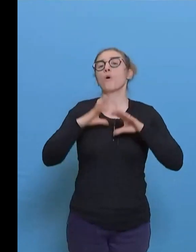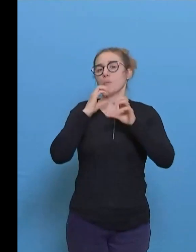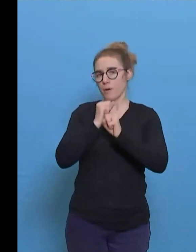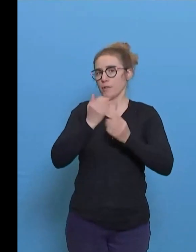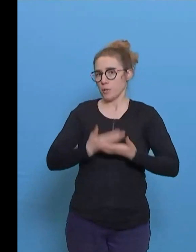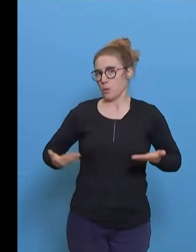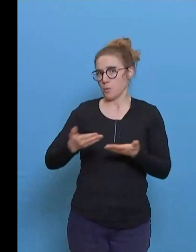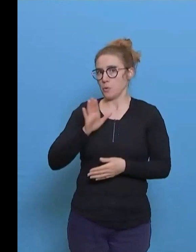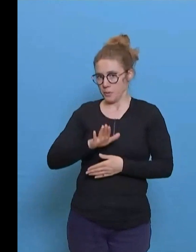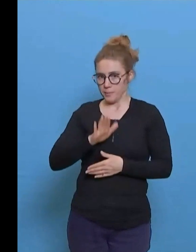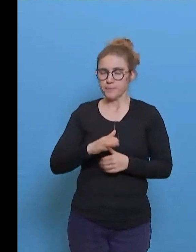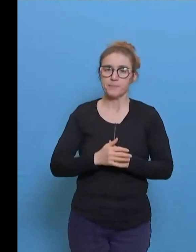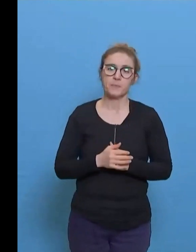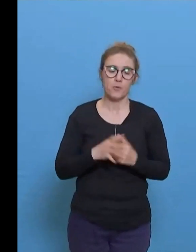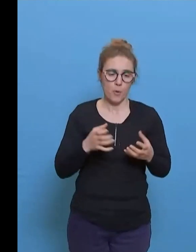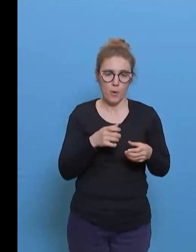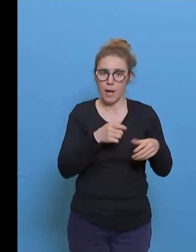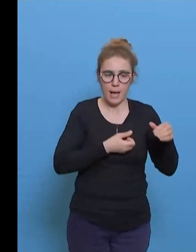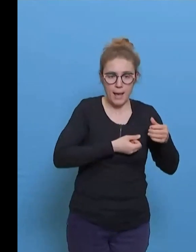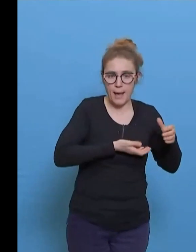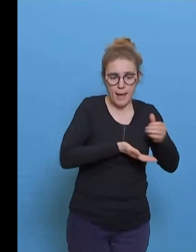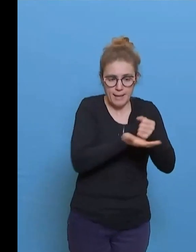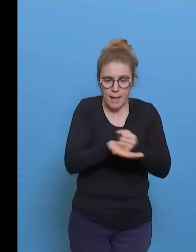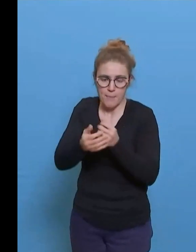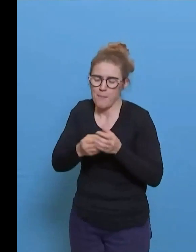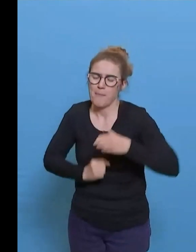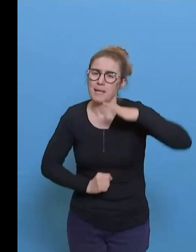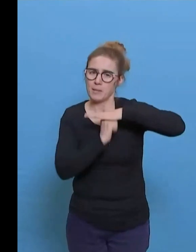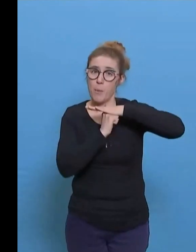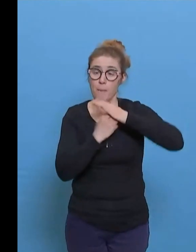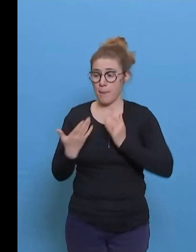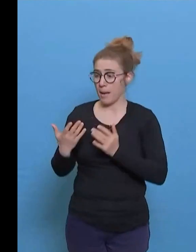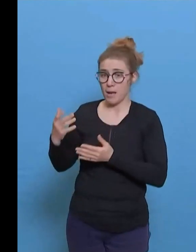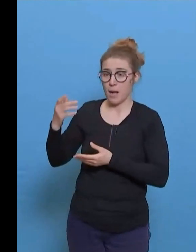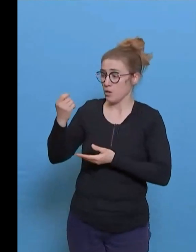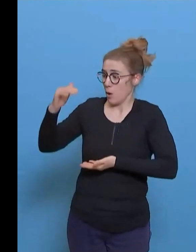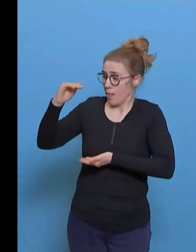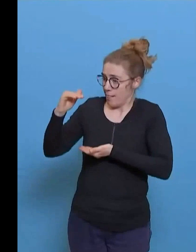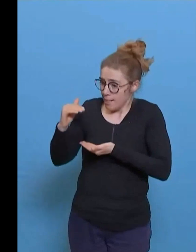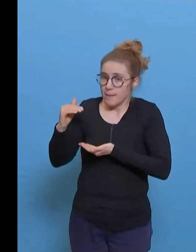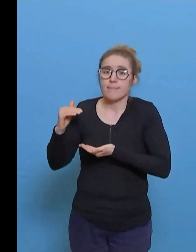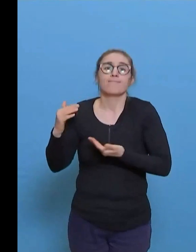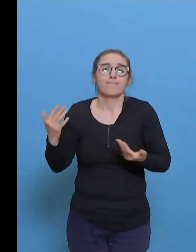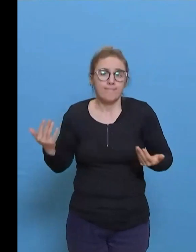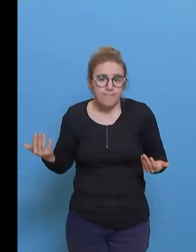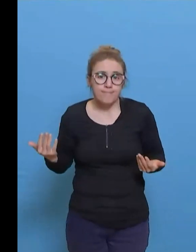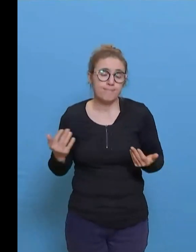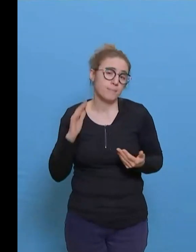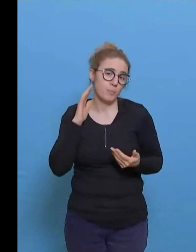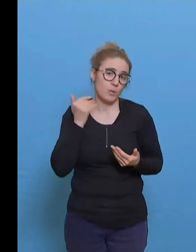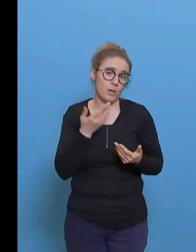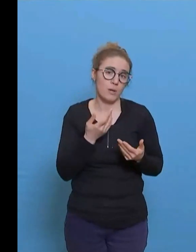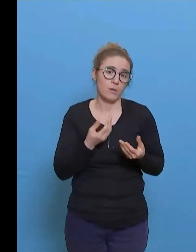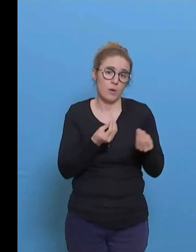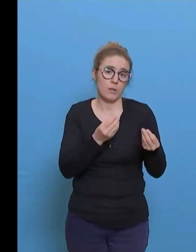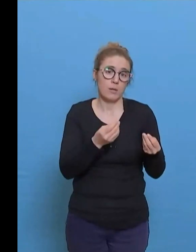essayons d'aider le plus grand nombre, mais avec des montants inférieurs, ce qui contribue à la